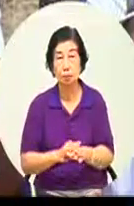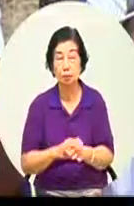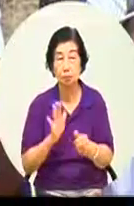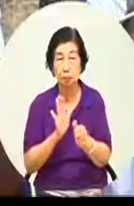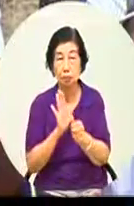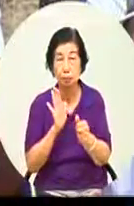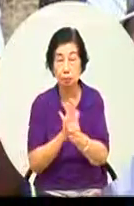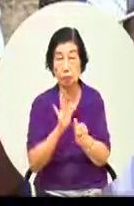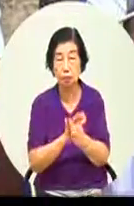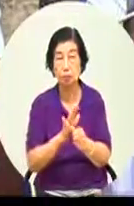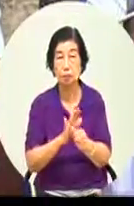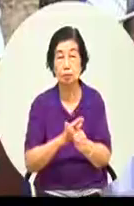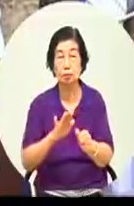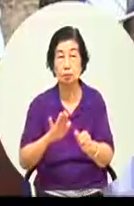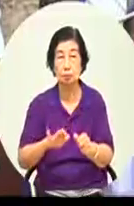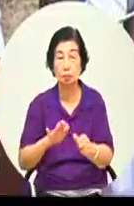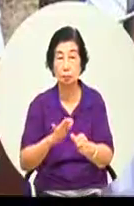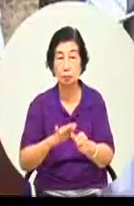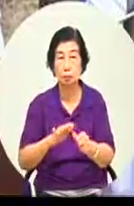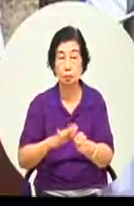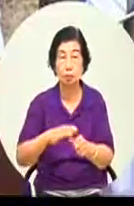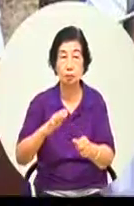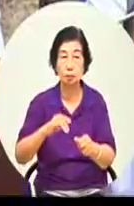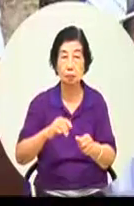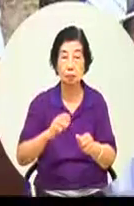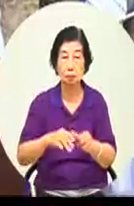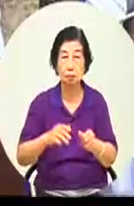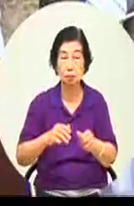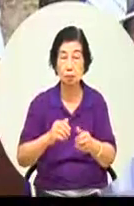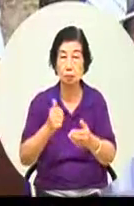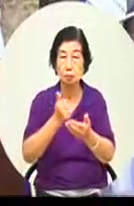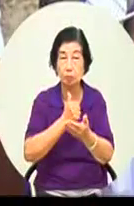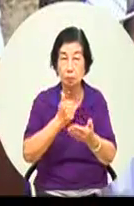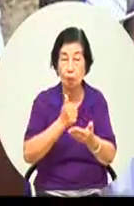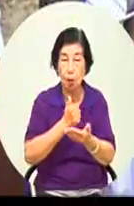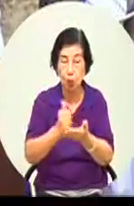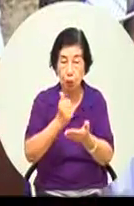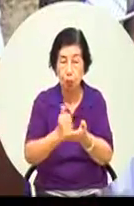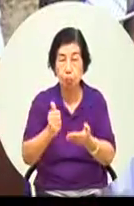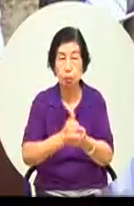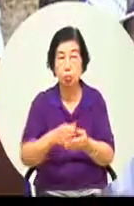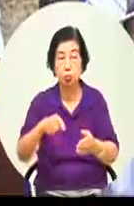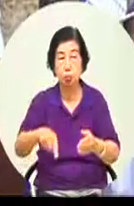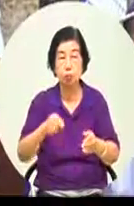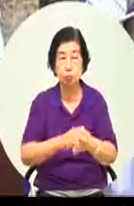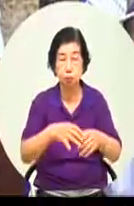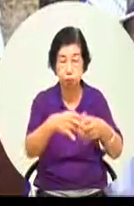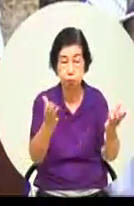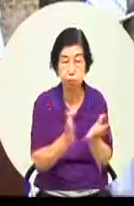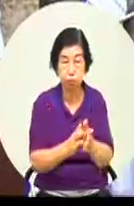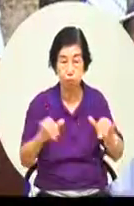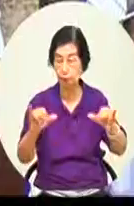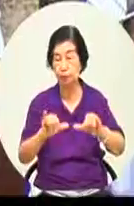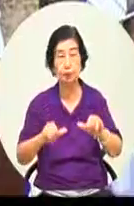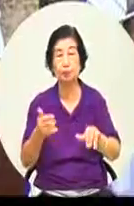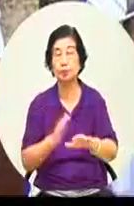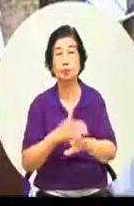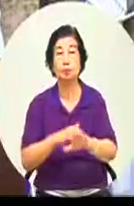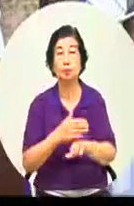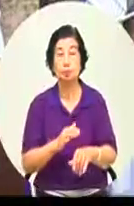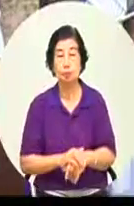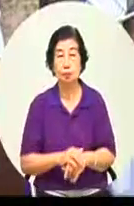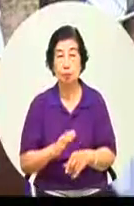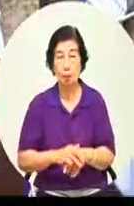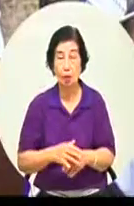还是会维持在原有的运输的水准里面啊，所以不会受到这一部分的冲击。那另外一部分除了路廊之外，就会面临到路